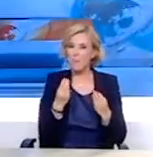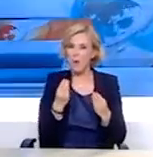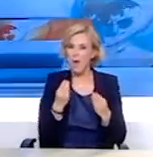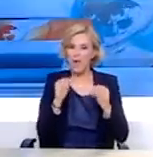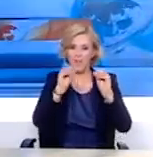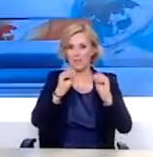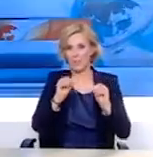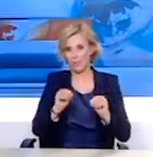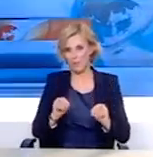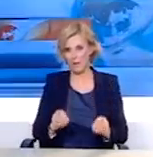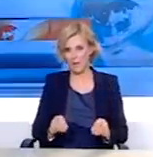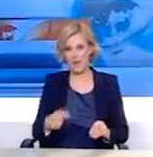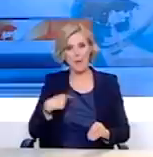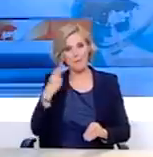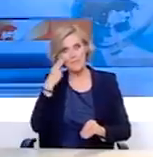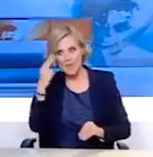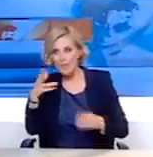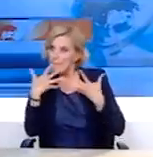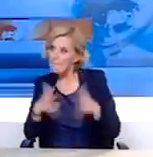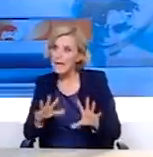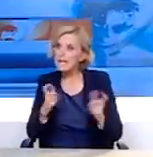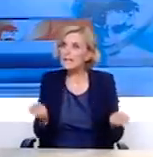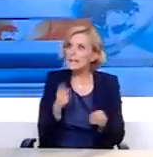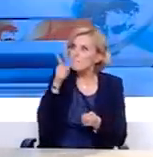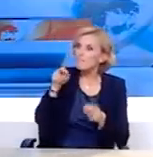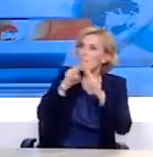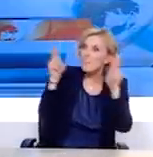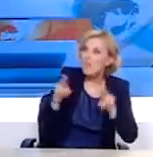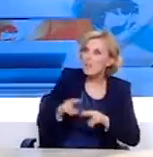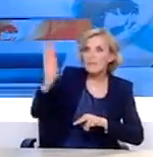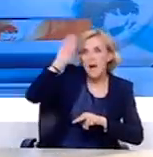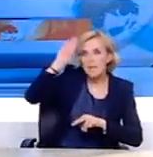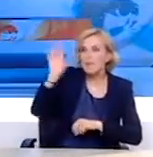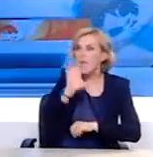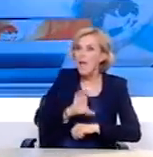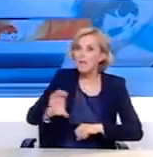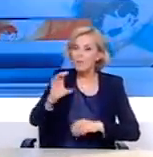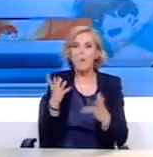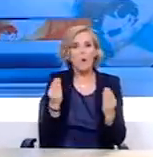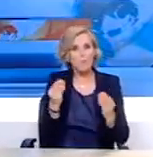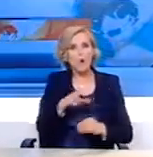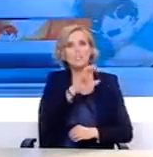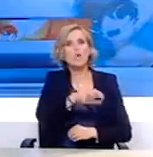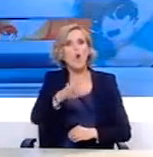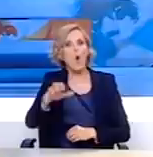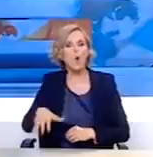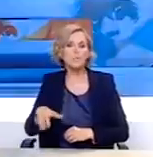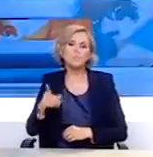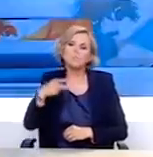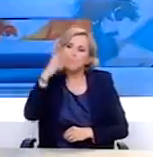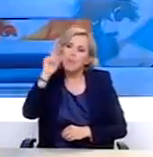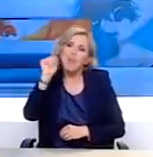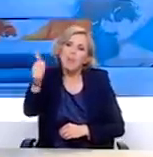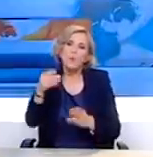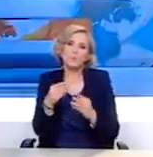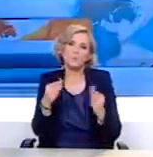εμείς είδαμε τι γίνεται στο διεθνή χώρο και οι περισσότερες χώρες δεν κάνουν αυτό που κάνουμε εμείς. Δηλαδή